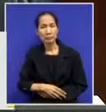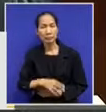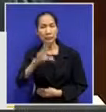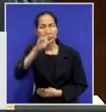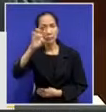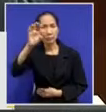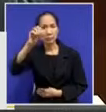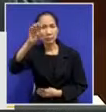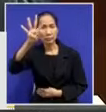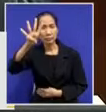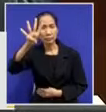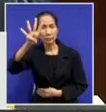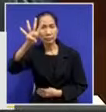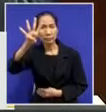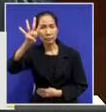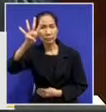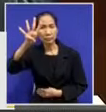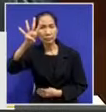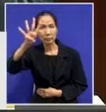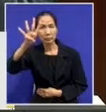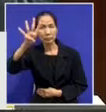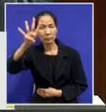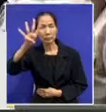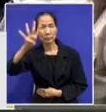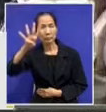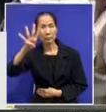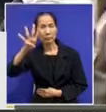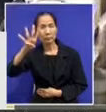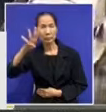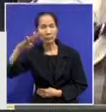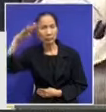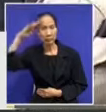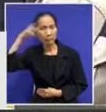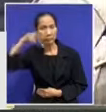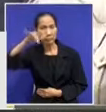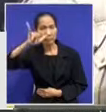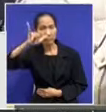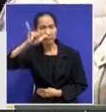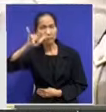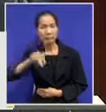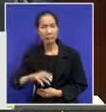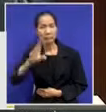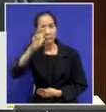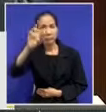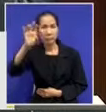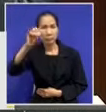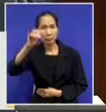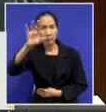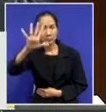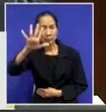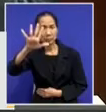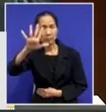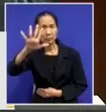654นายสุรชาติศรีบุตรสกร พลเอกประยุทธ์จันทร์โอชาครับ